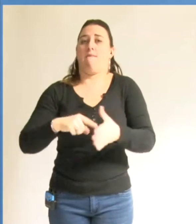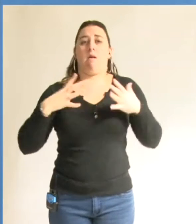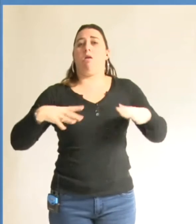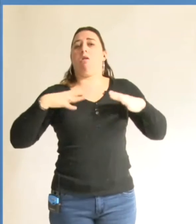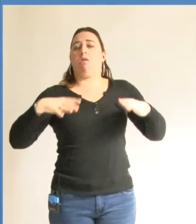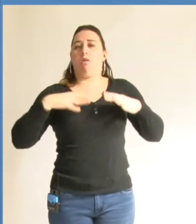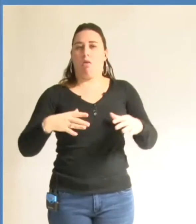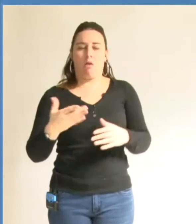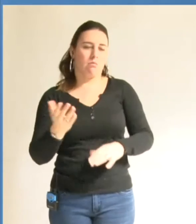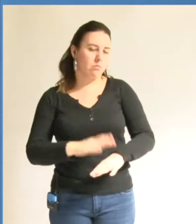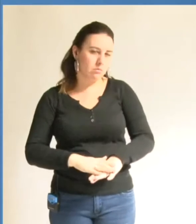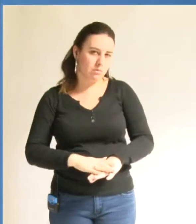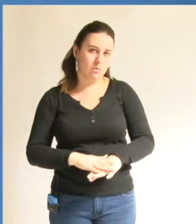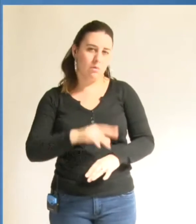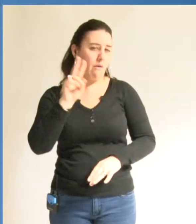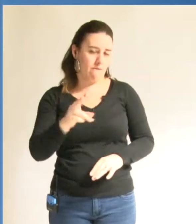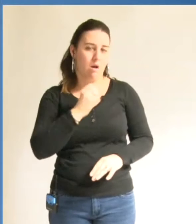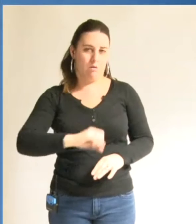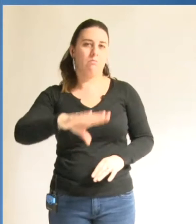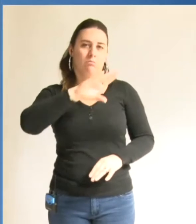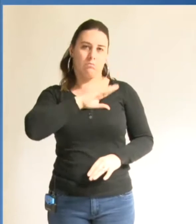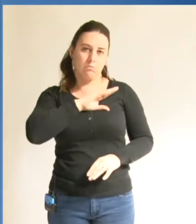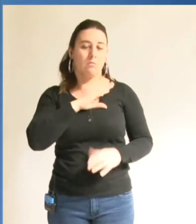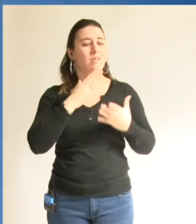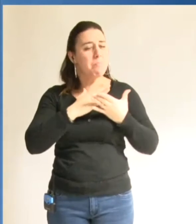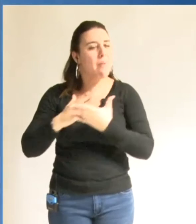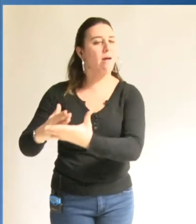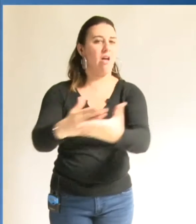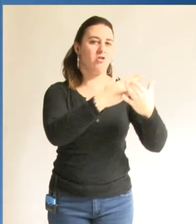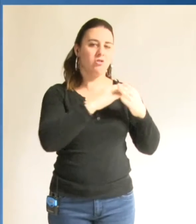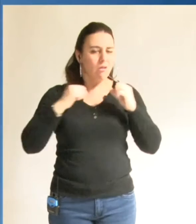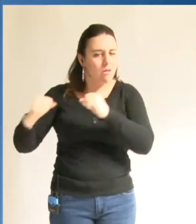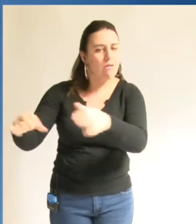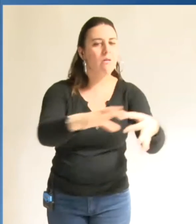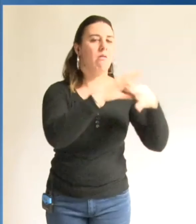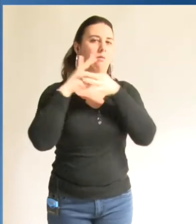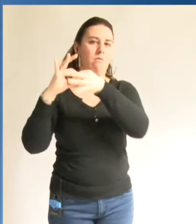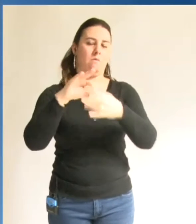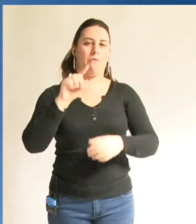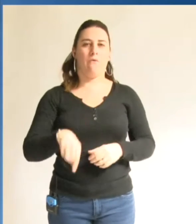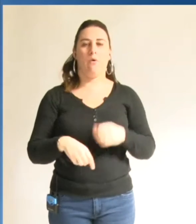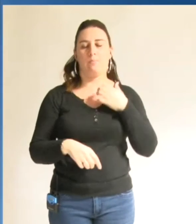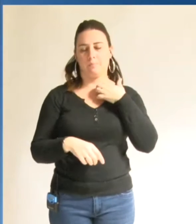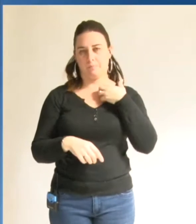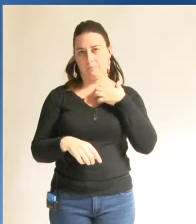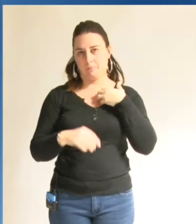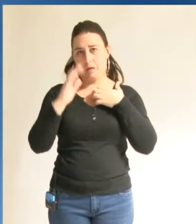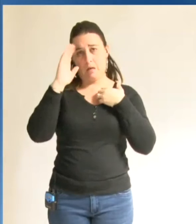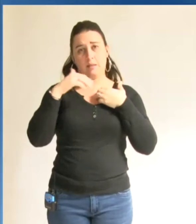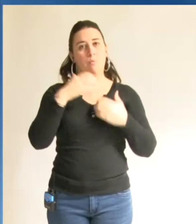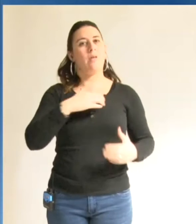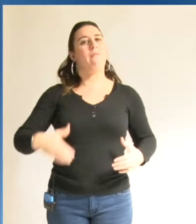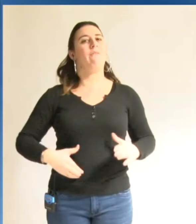que, évidemment, c'est une responsabilité partagée. Donc je crois que quand on est à la tête d'une